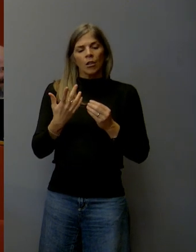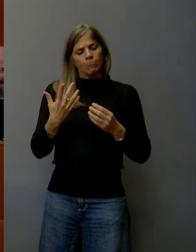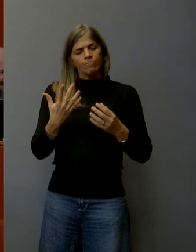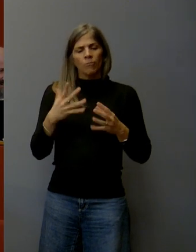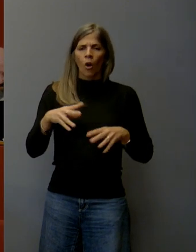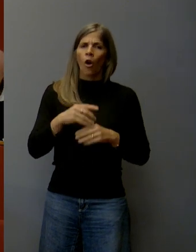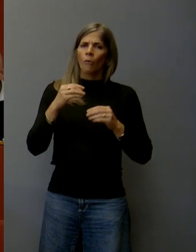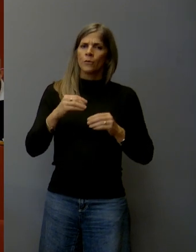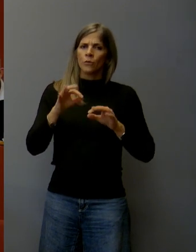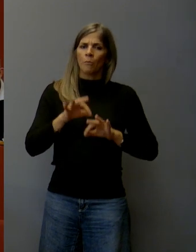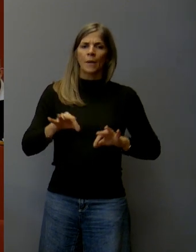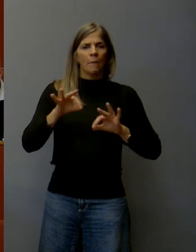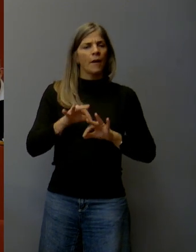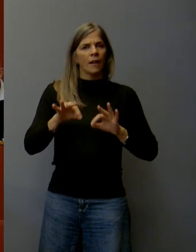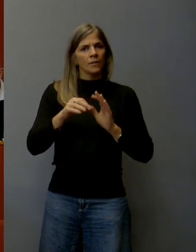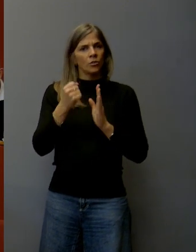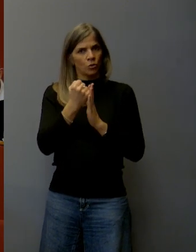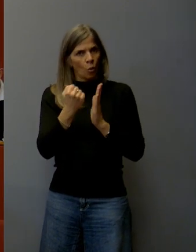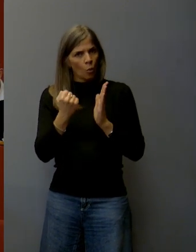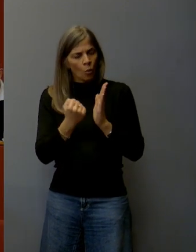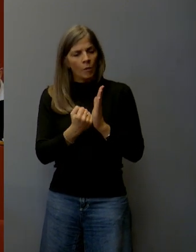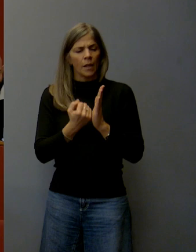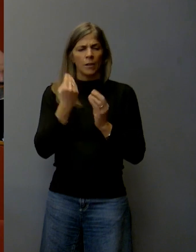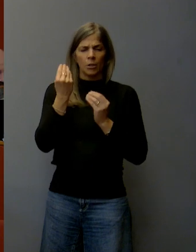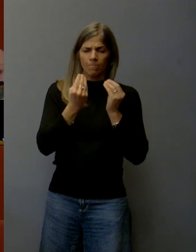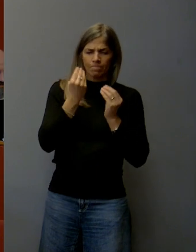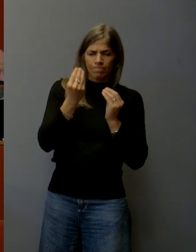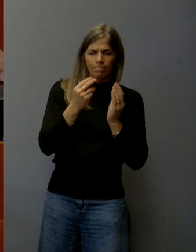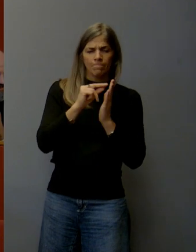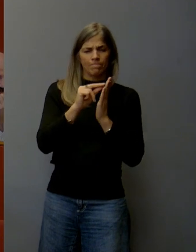predisporre delle diciamo ragionevoli